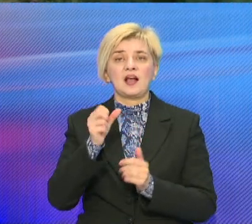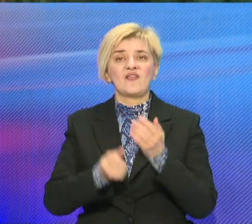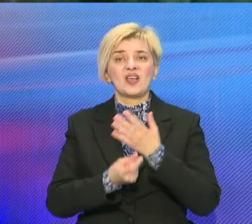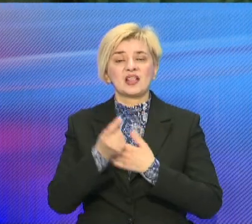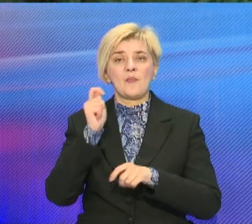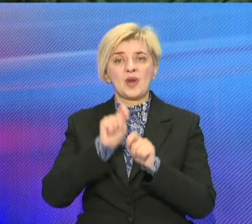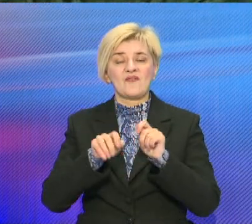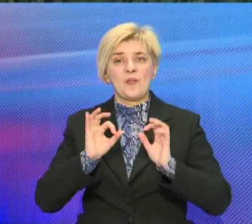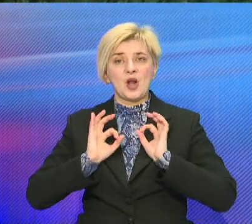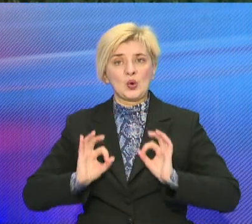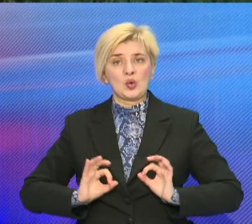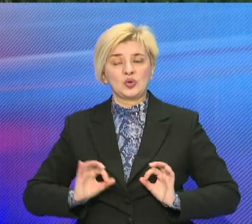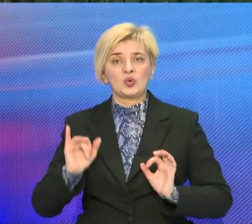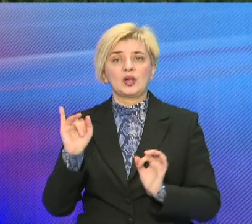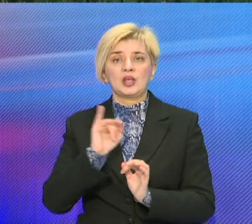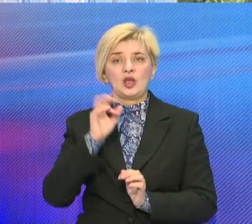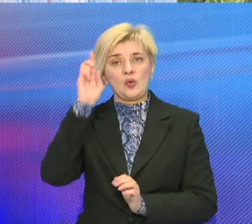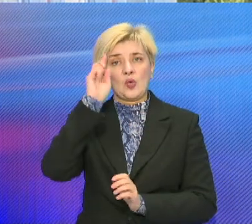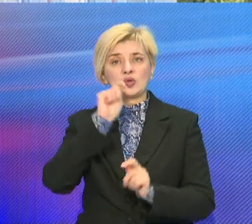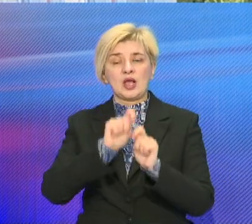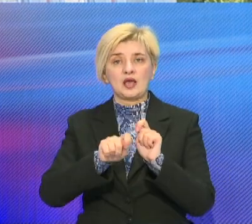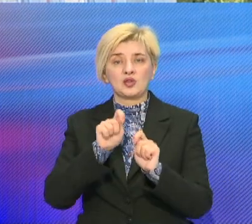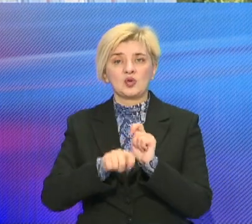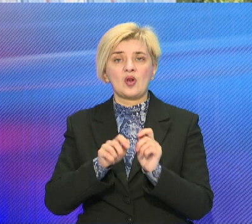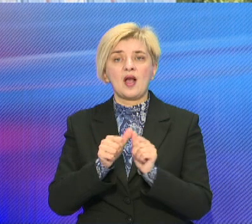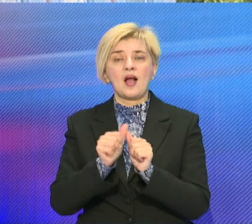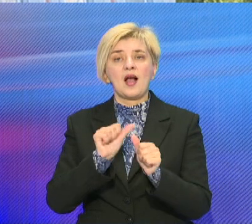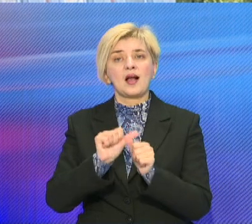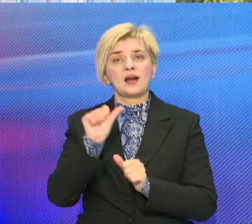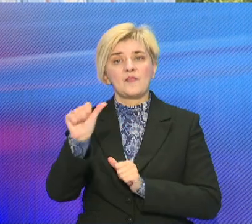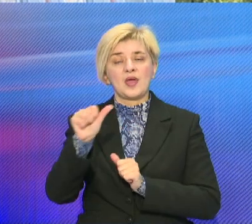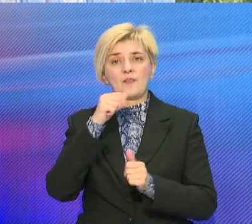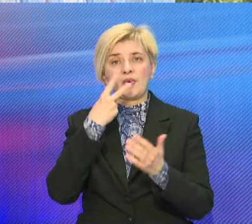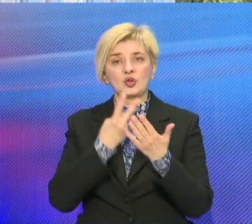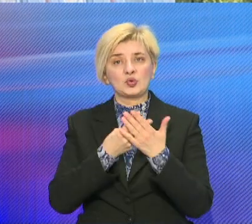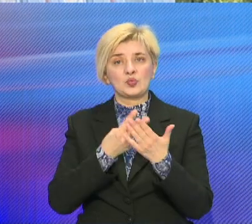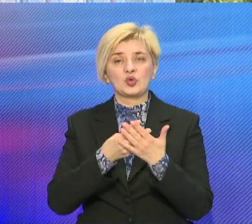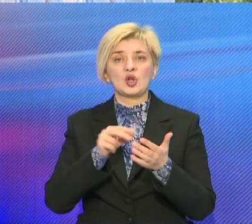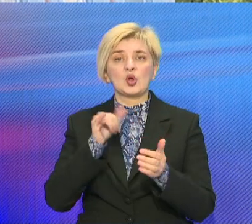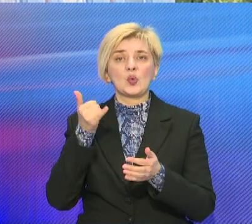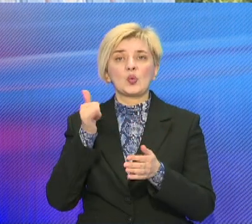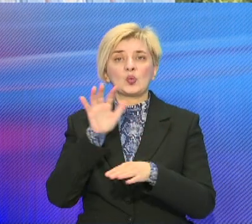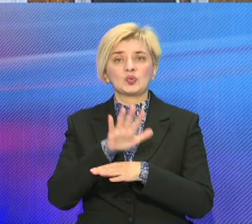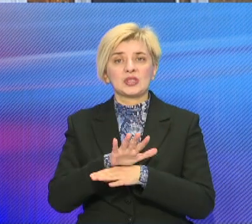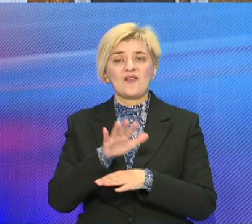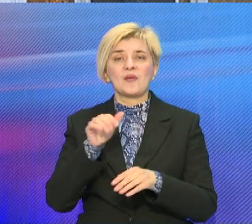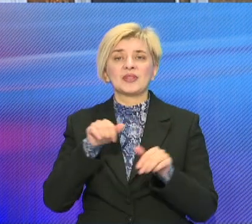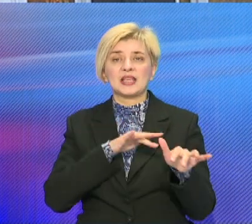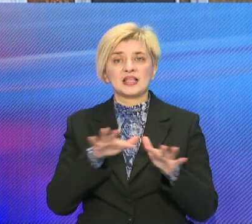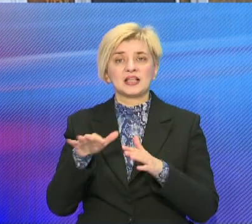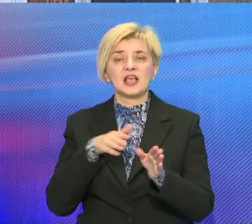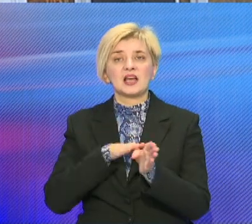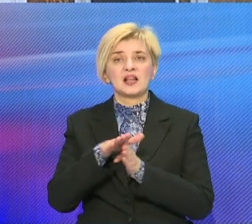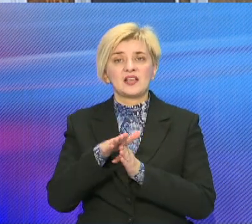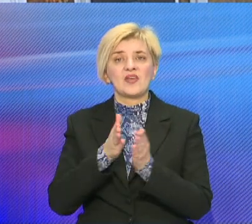прокуратуры и УДФР Комитета Держконтролю, окрмя предуглеженной уставам деятельности, реализовала меты и задачи громадского